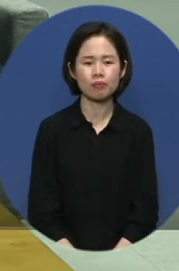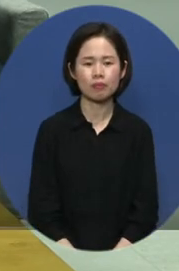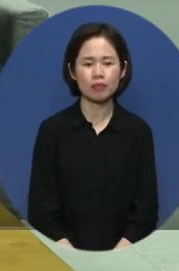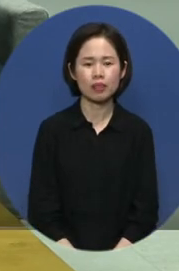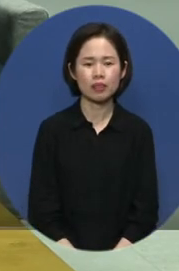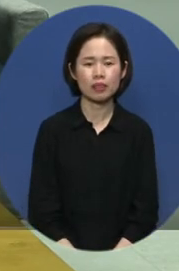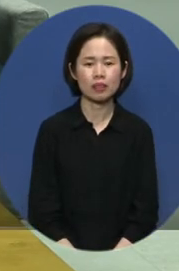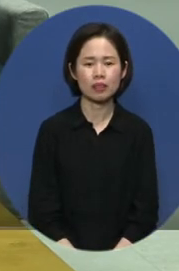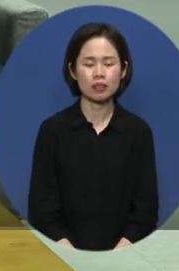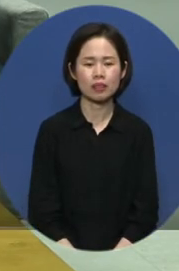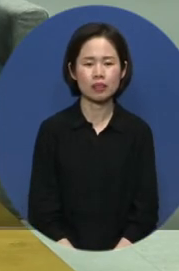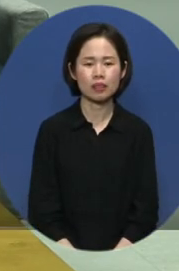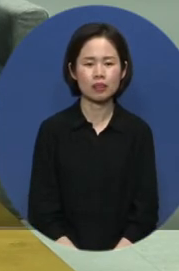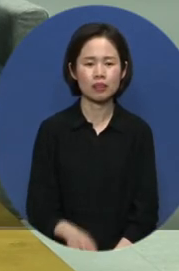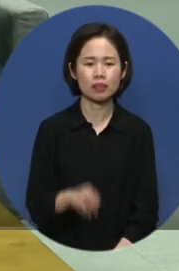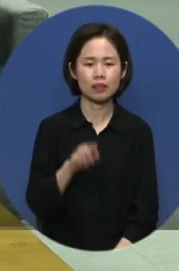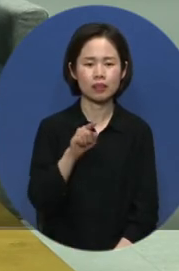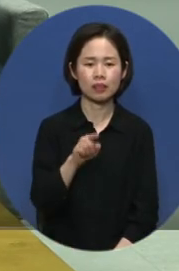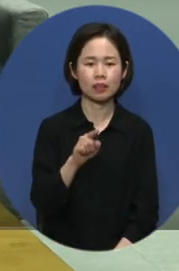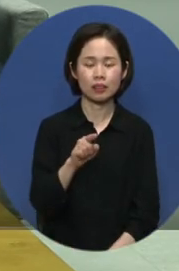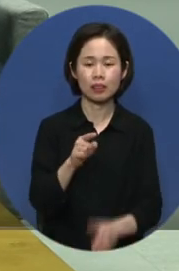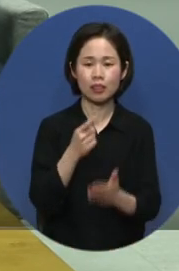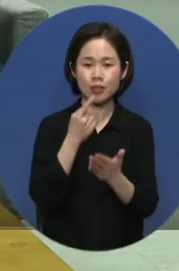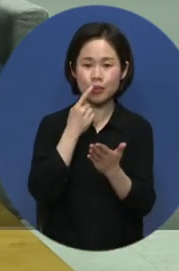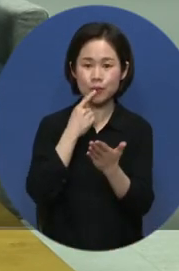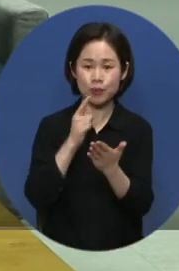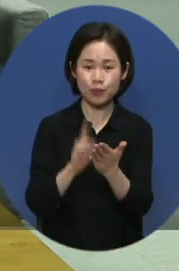어렵다는 건 어쨌든 쉬운 책은